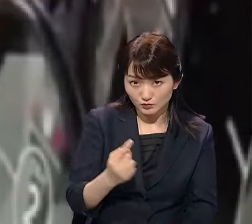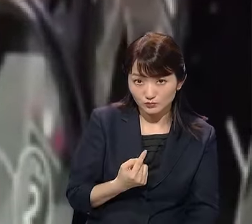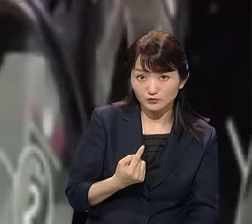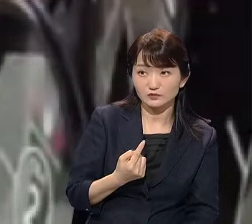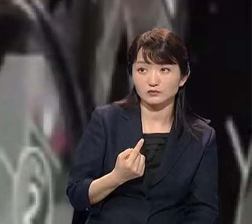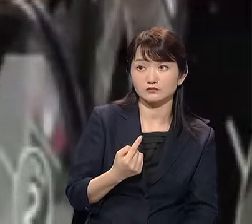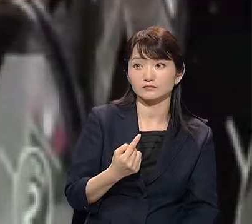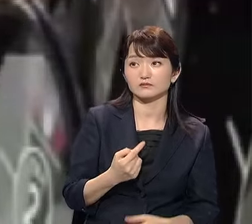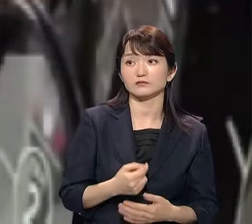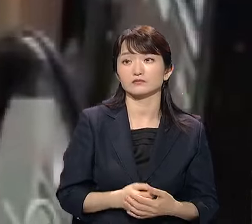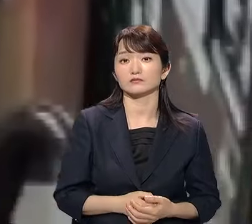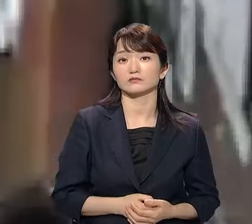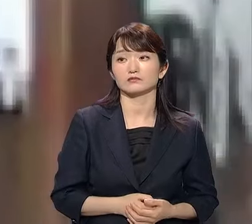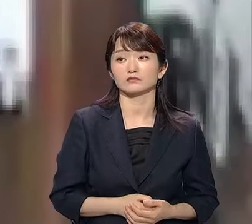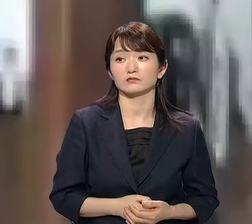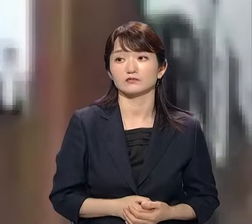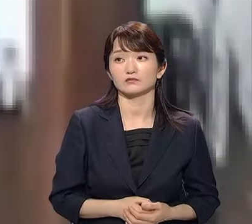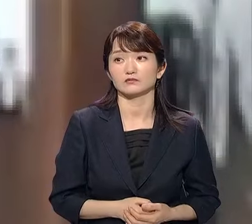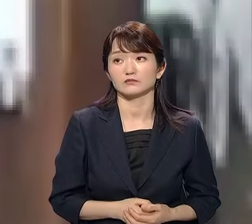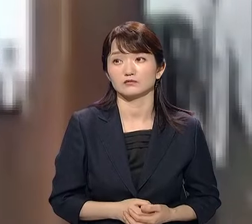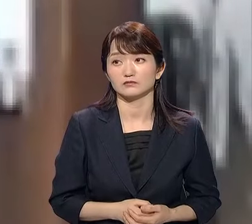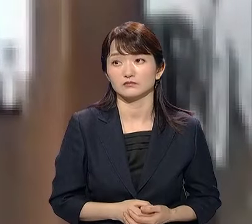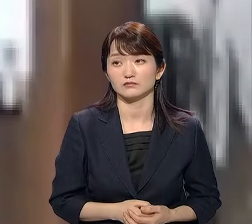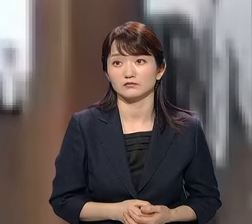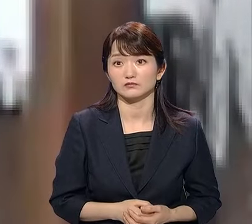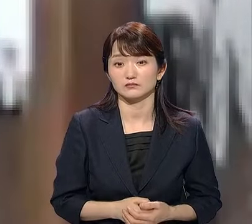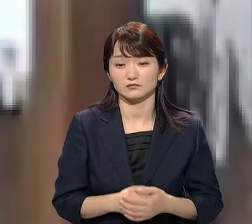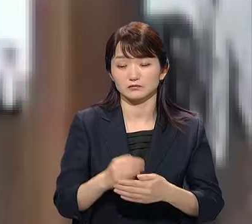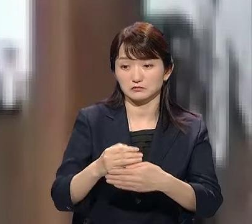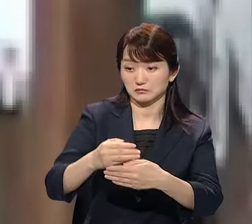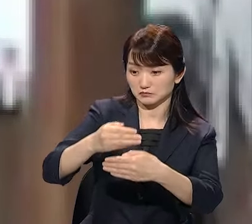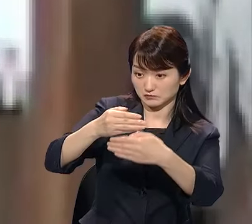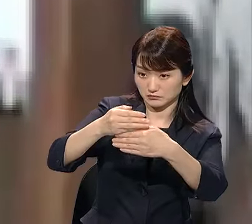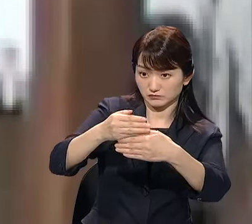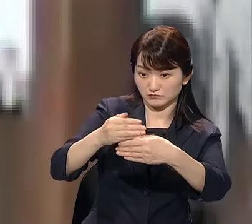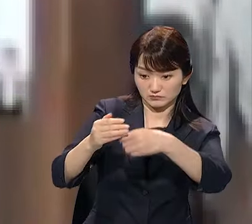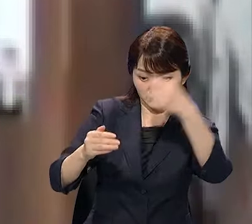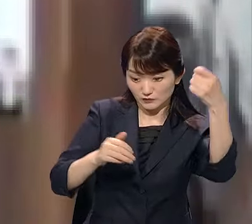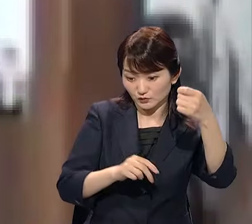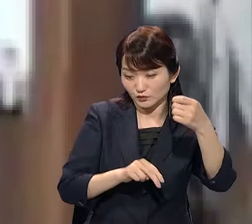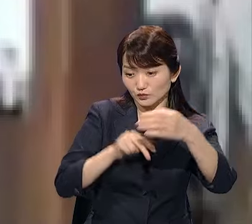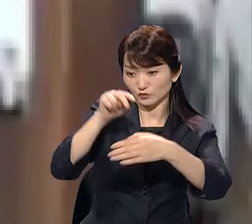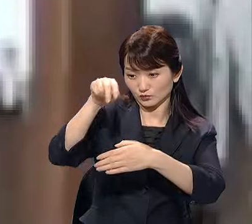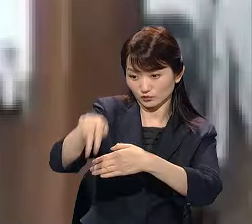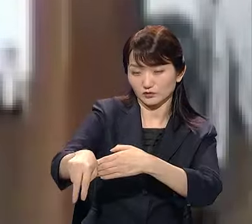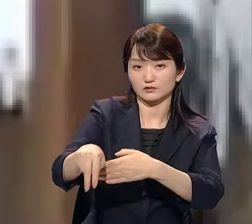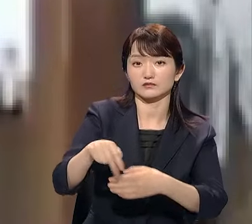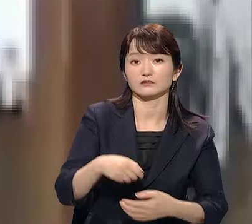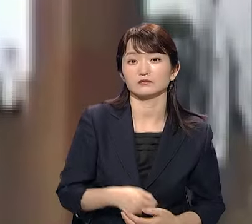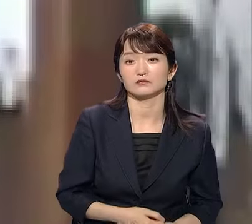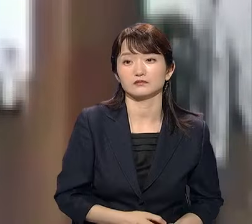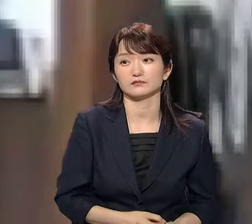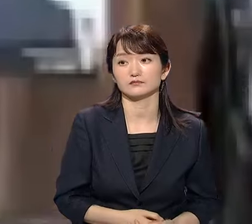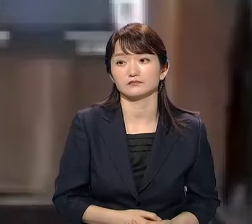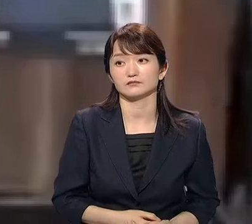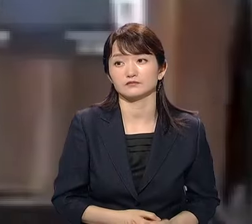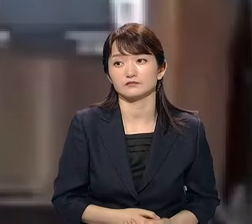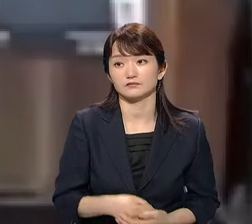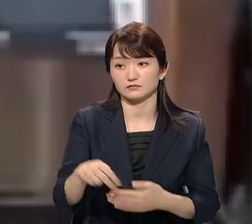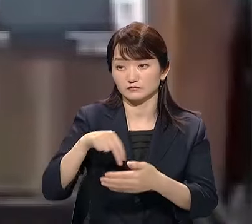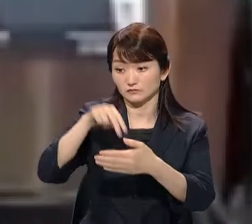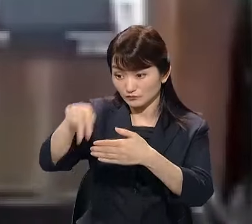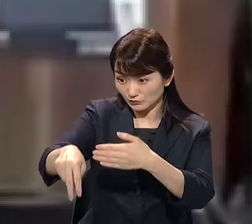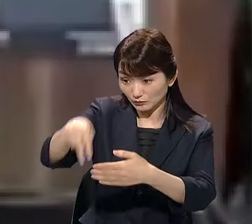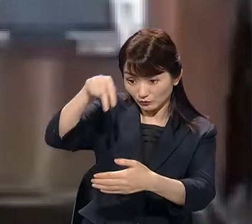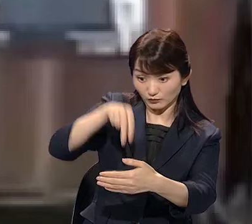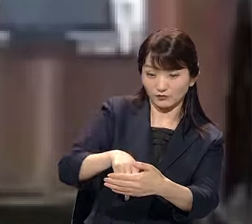밟고, 또 뭐가, 블라인드를 휙 열어져 치고 냅다 그 안으로 꼬고, 예. 자, 잠시 또 나왔어.